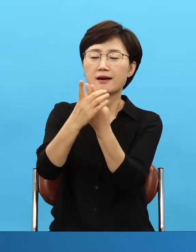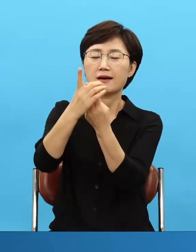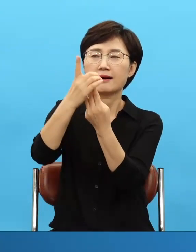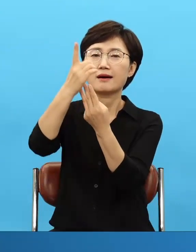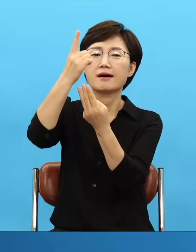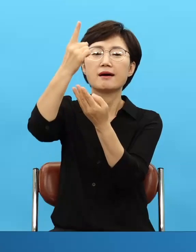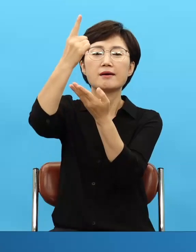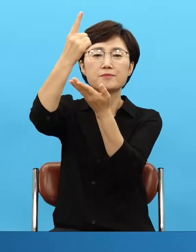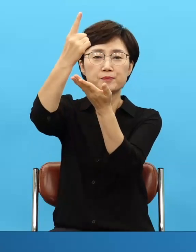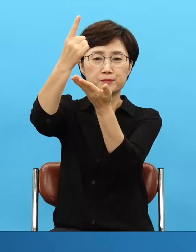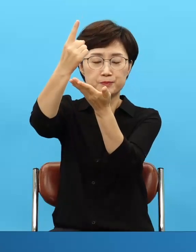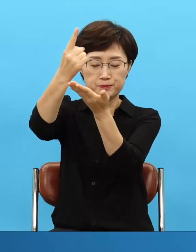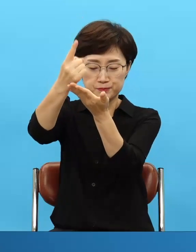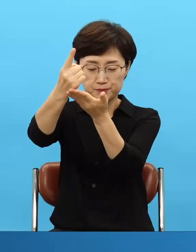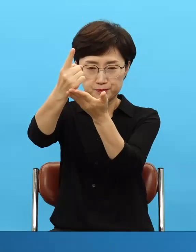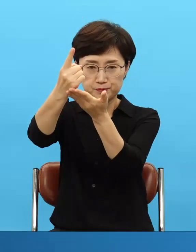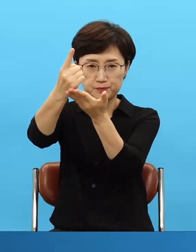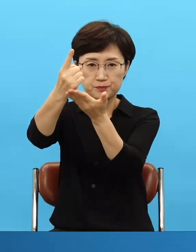참되신